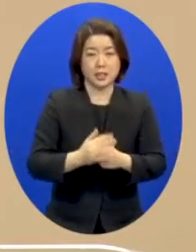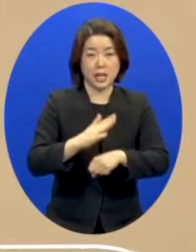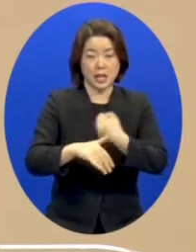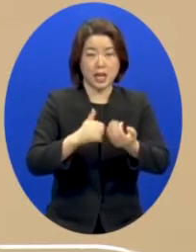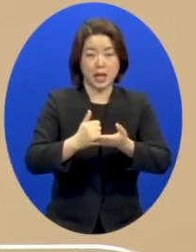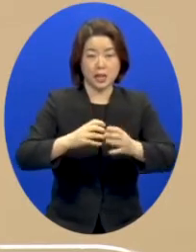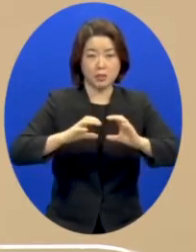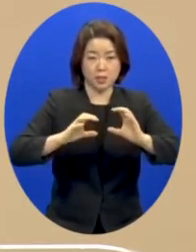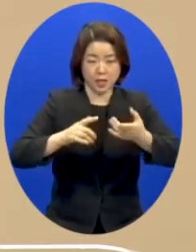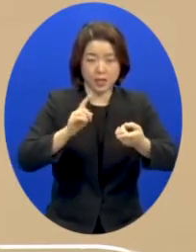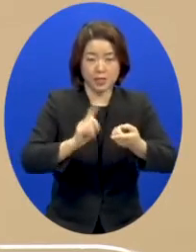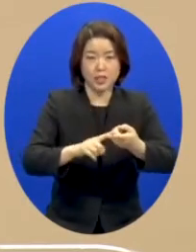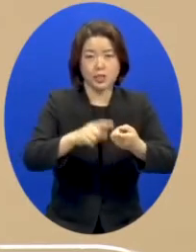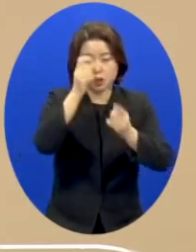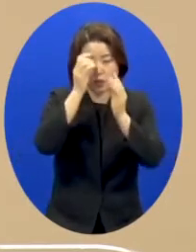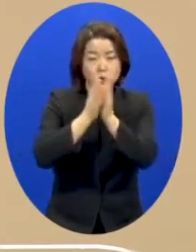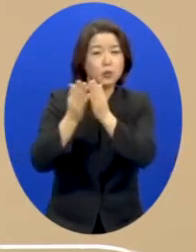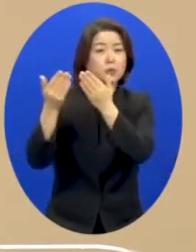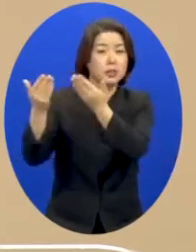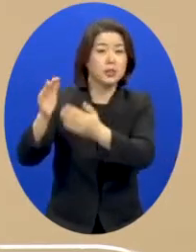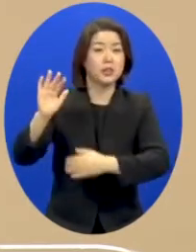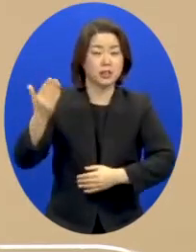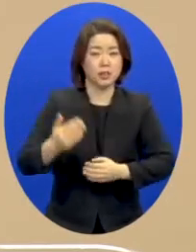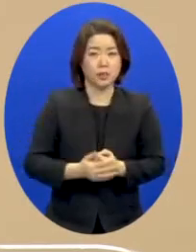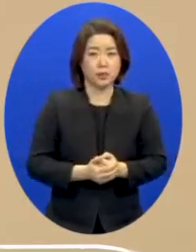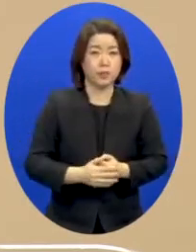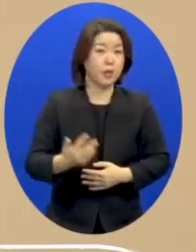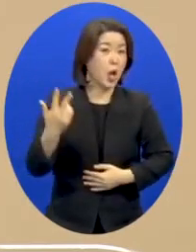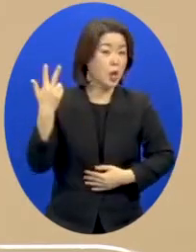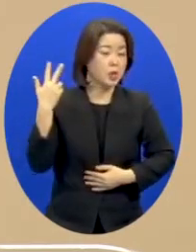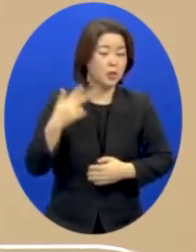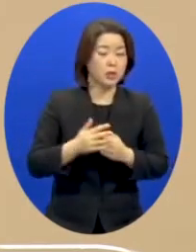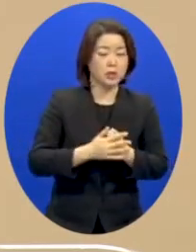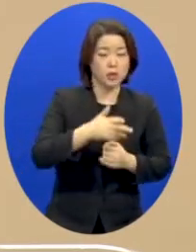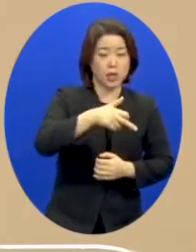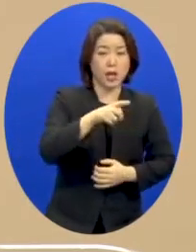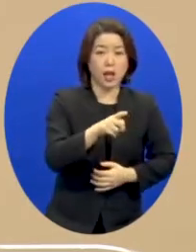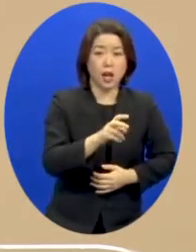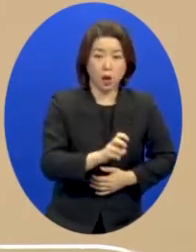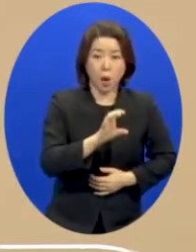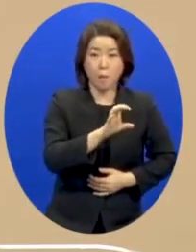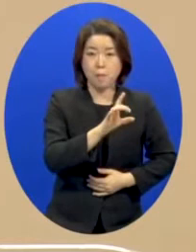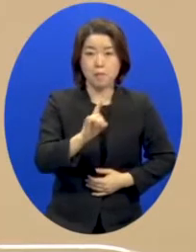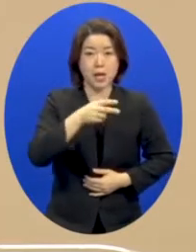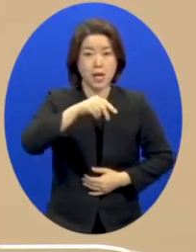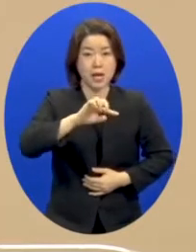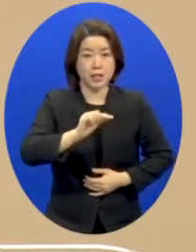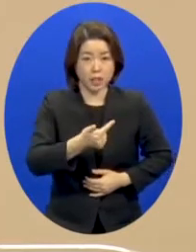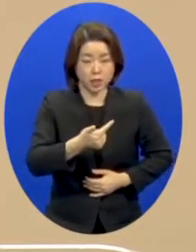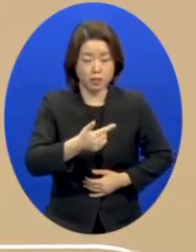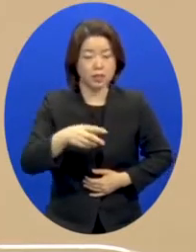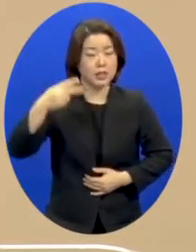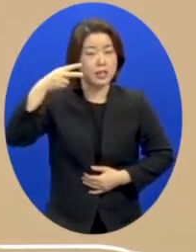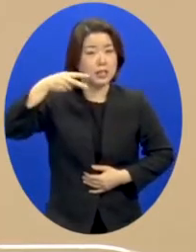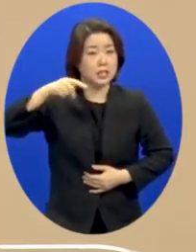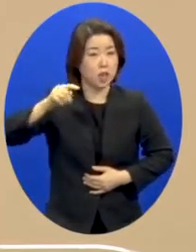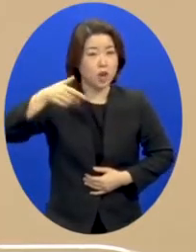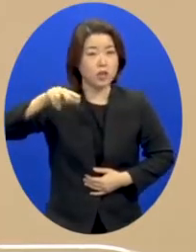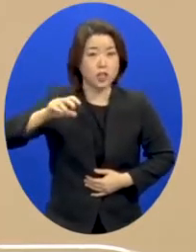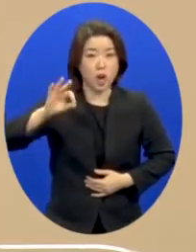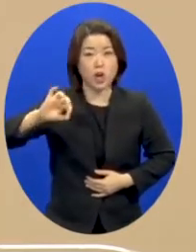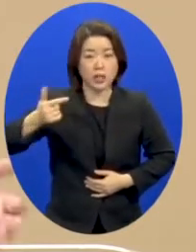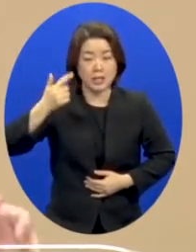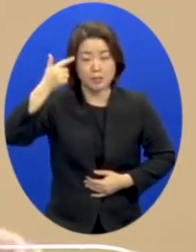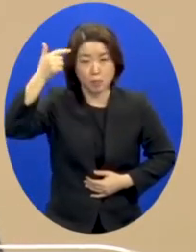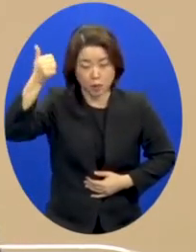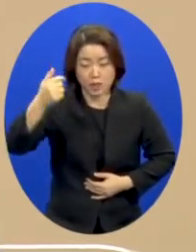기도하게 된다는 겁니다. 지난 주간에 컴패션의 서정인 목사님이 잠깐 방문하셔서 최근에